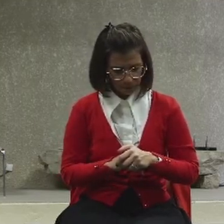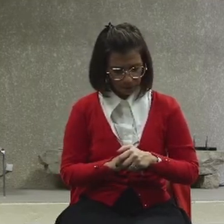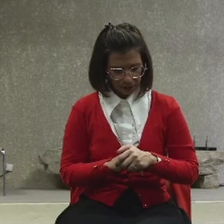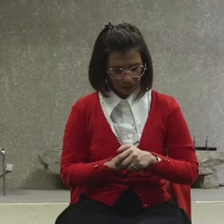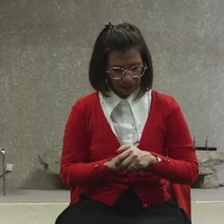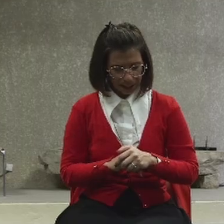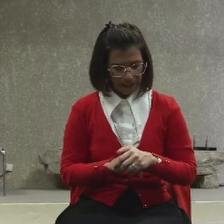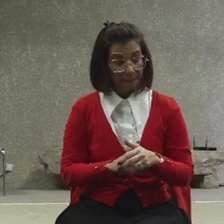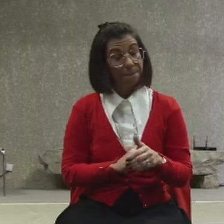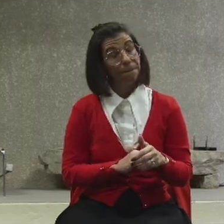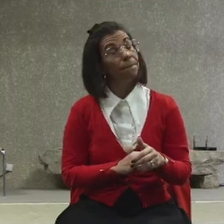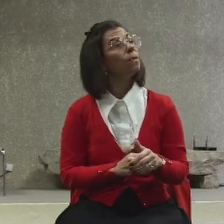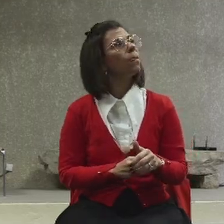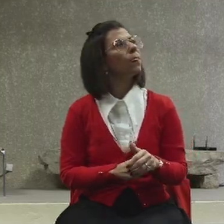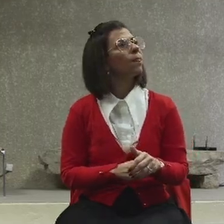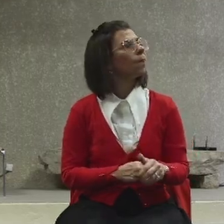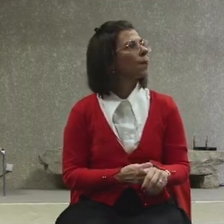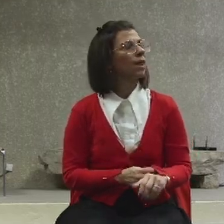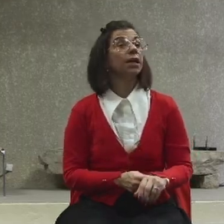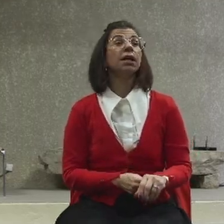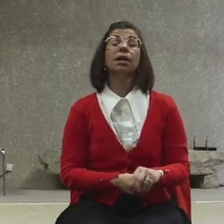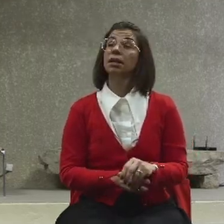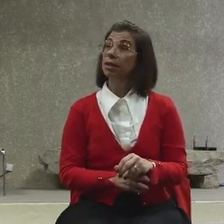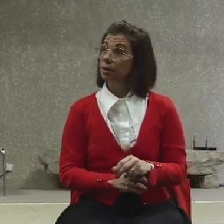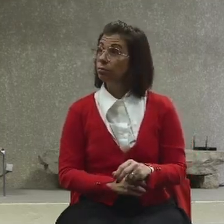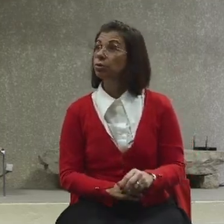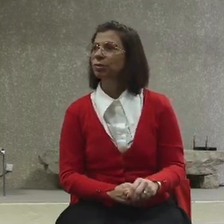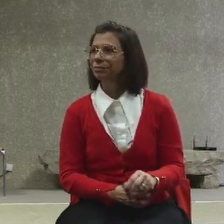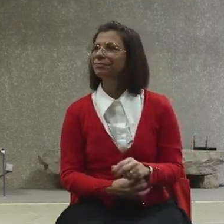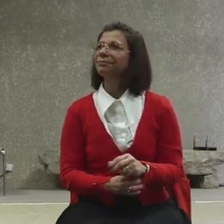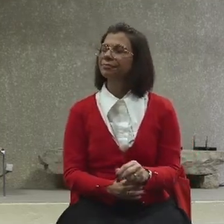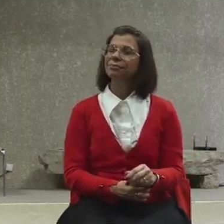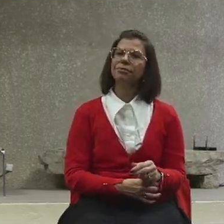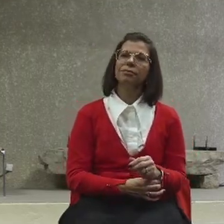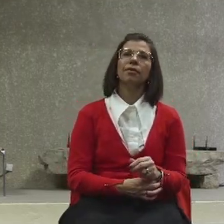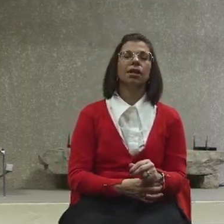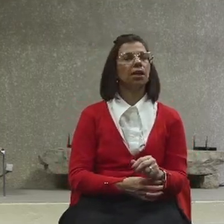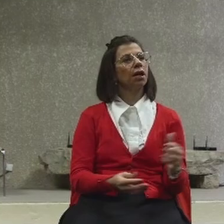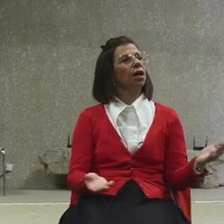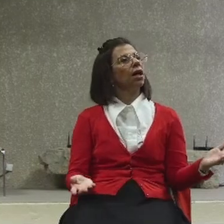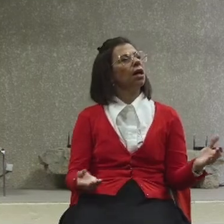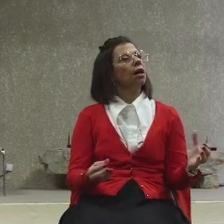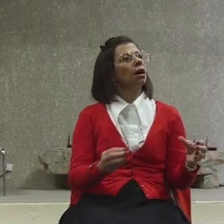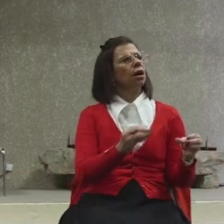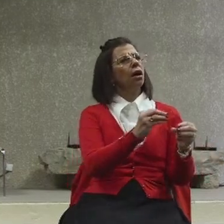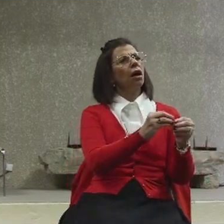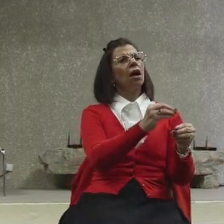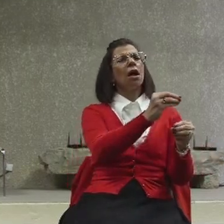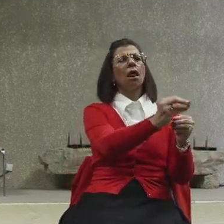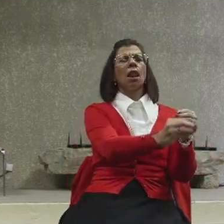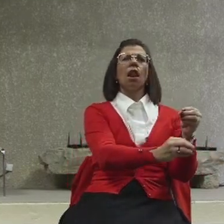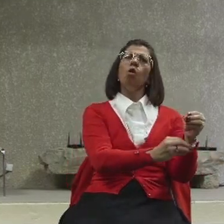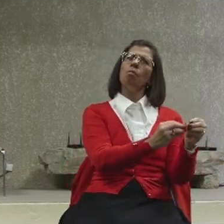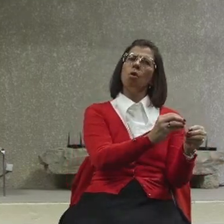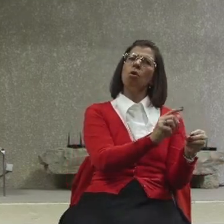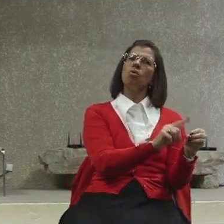chair. Et celui qui est mort, celui qui le croit, il est libre du péché. C'est comme